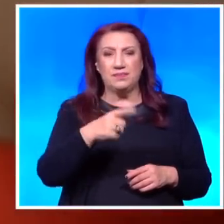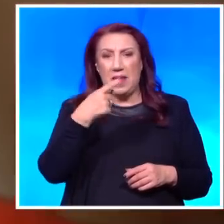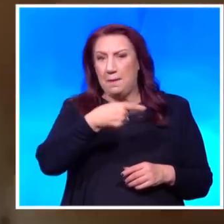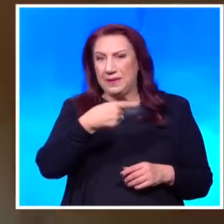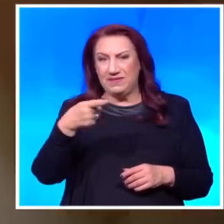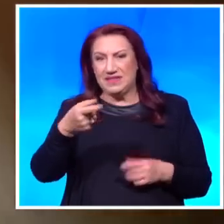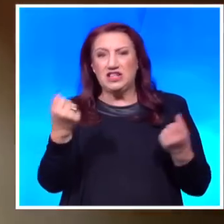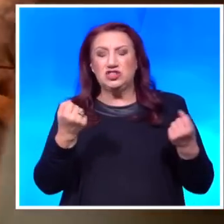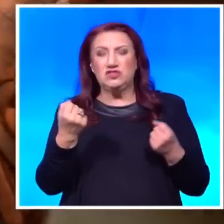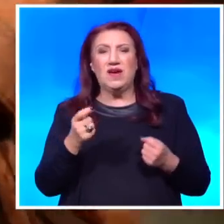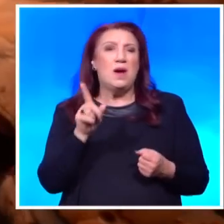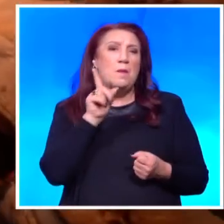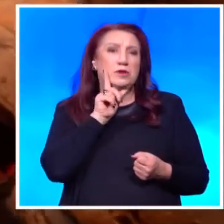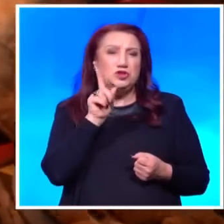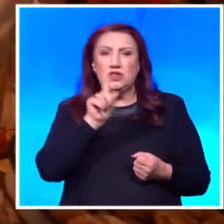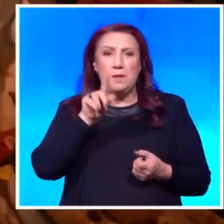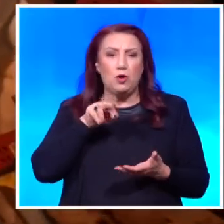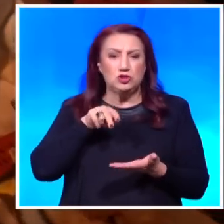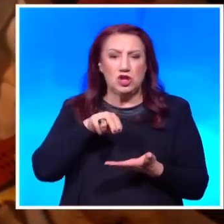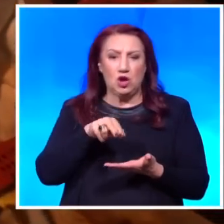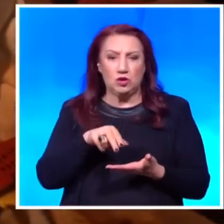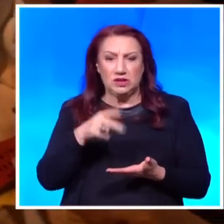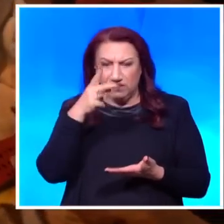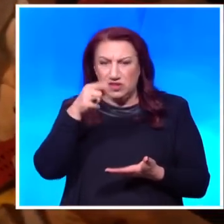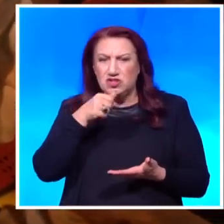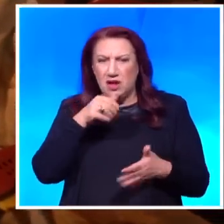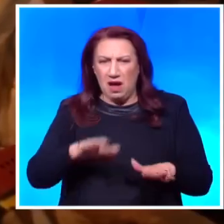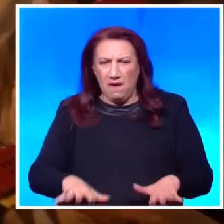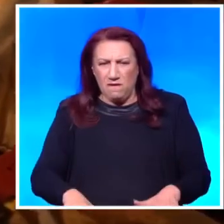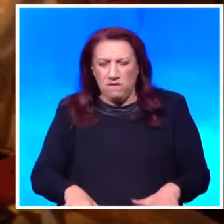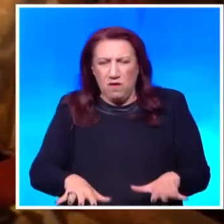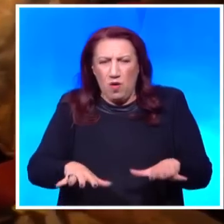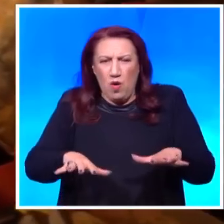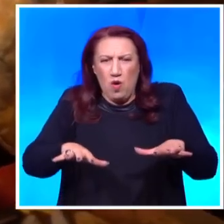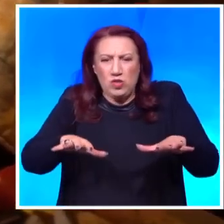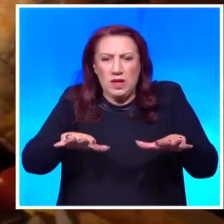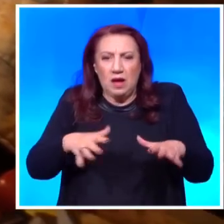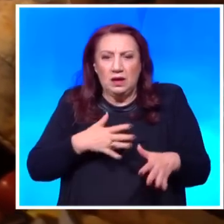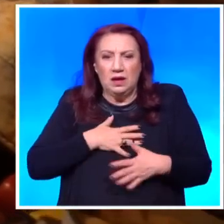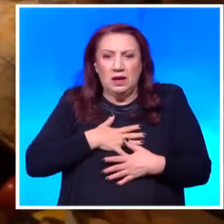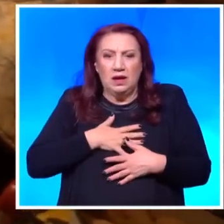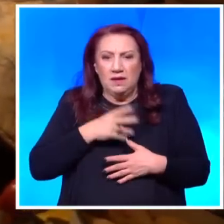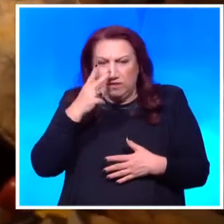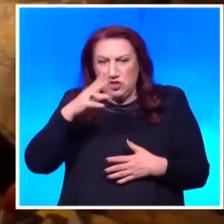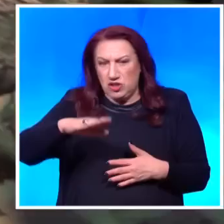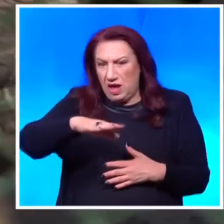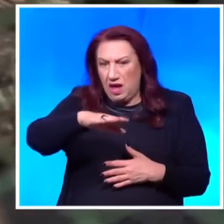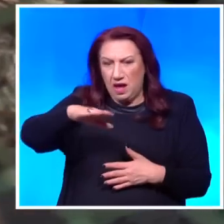се вижда, пък при него, тук беше, тук се едно всичко, всичко. То се вижда водата